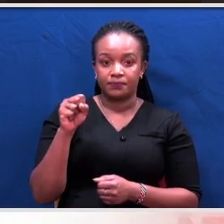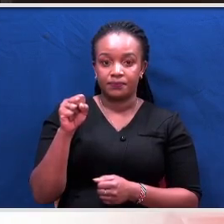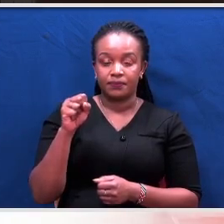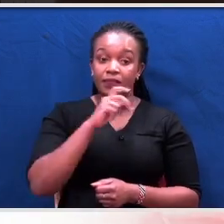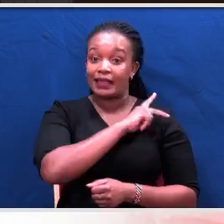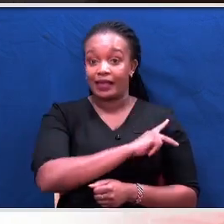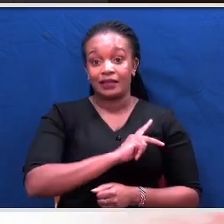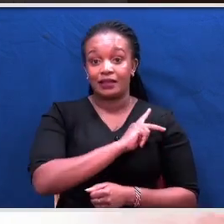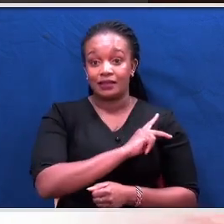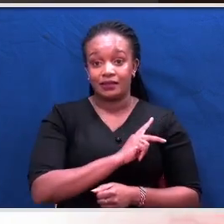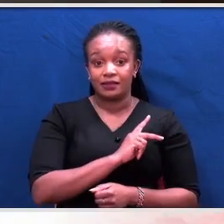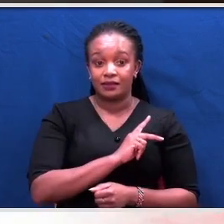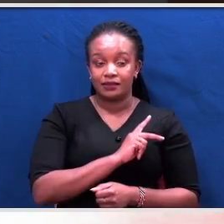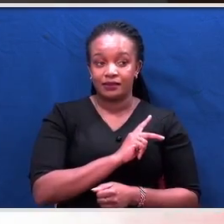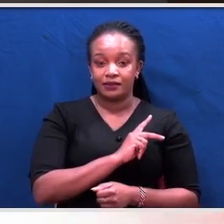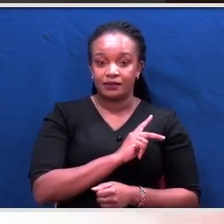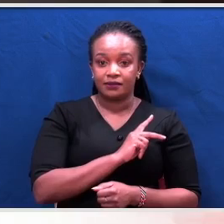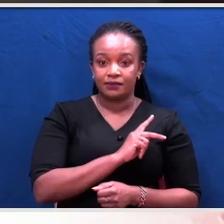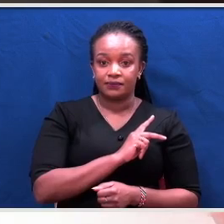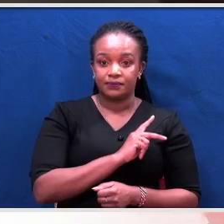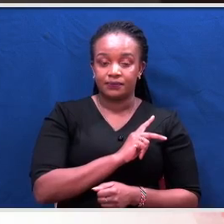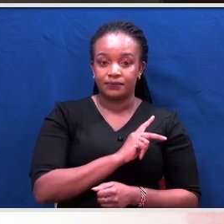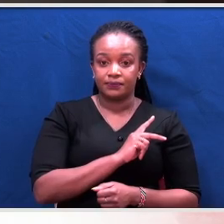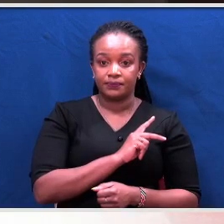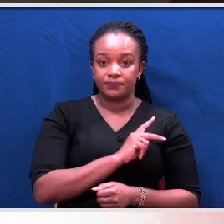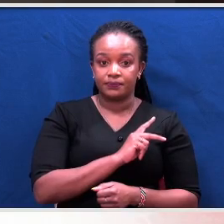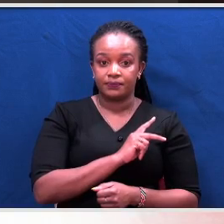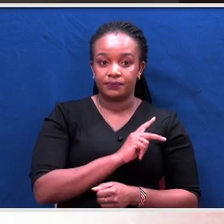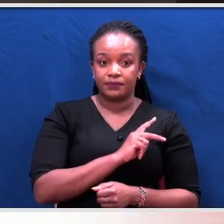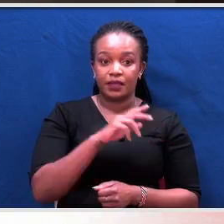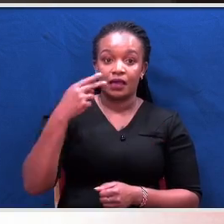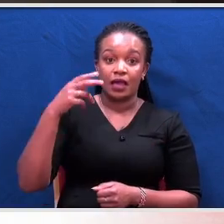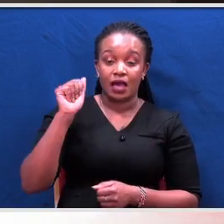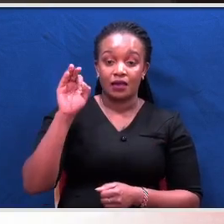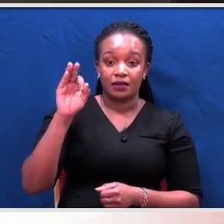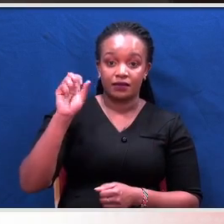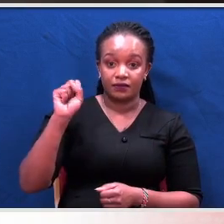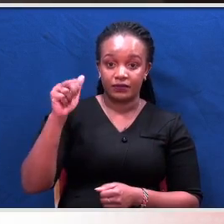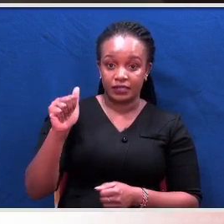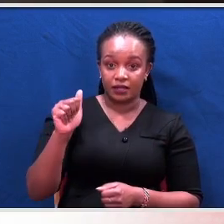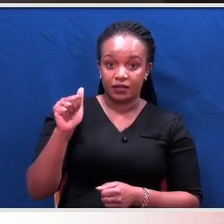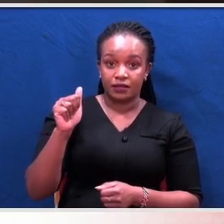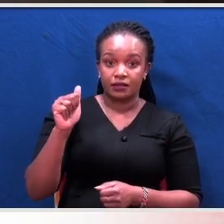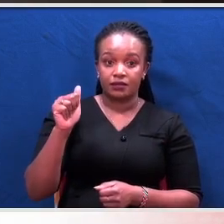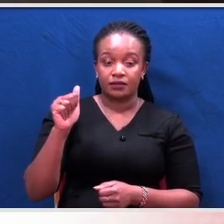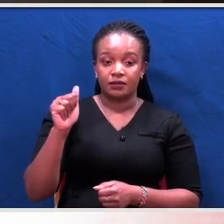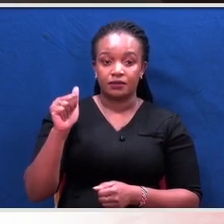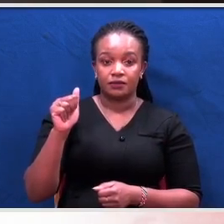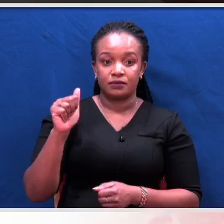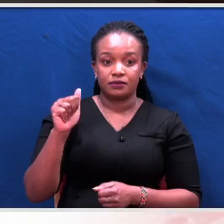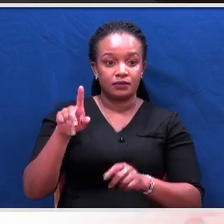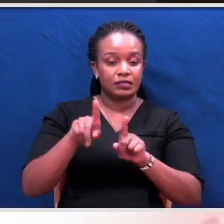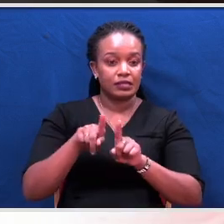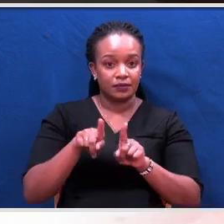Kaendelea na kufanya hilo tukio la kumteka nyara huyu Hafsa Mohamed Lukman, na kwake ukaweza kuiba kutoka